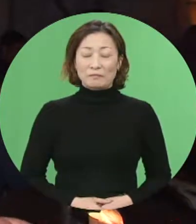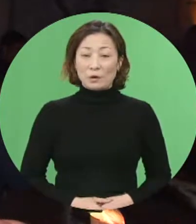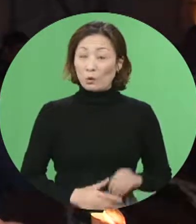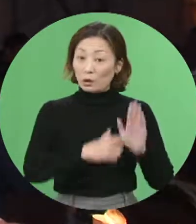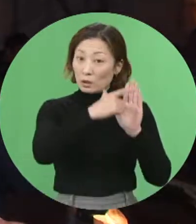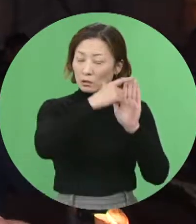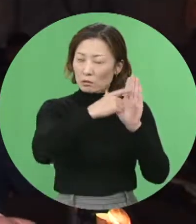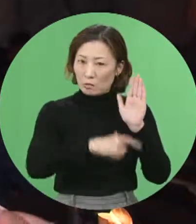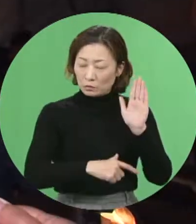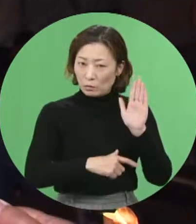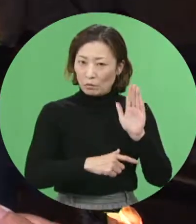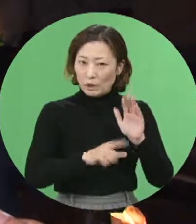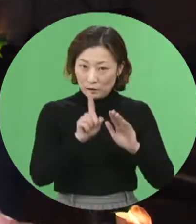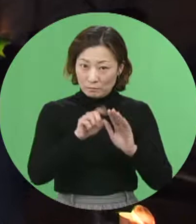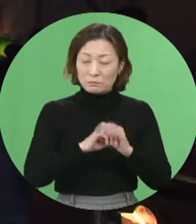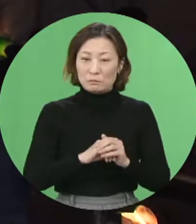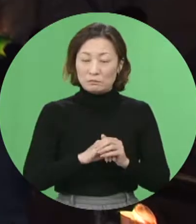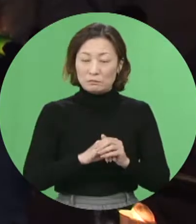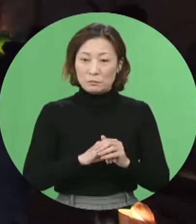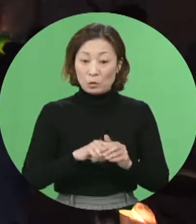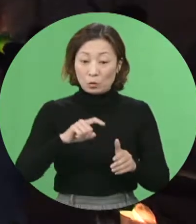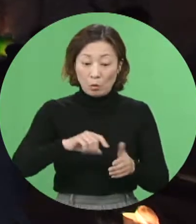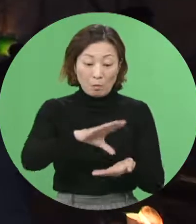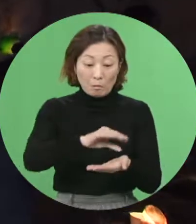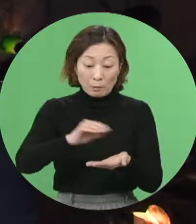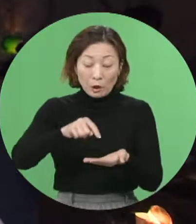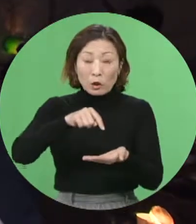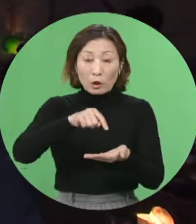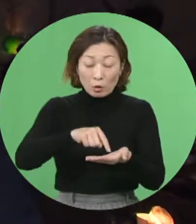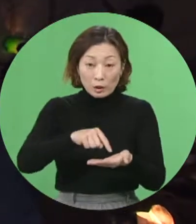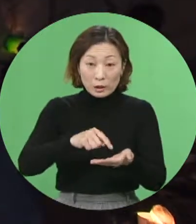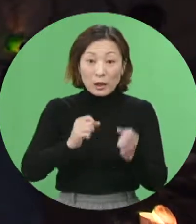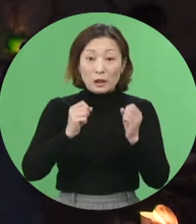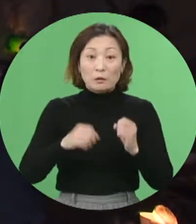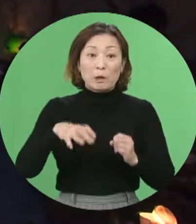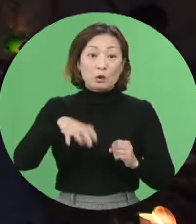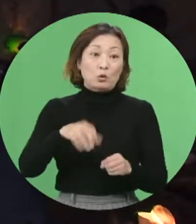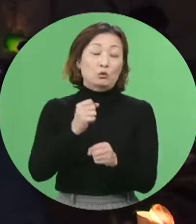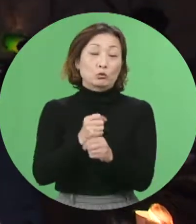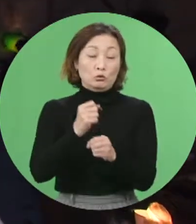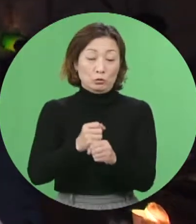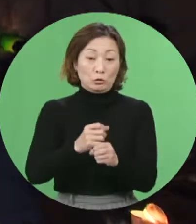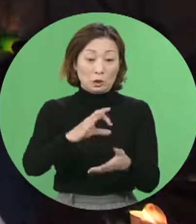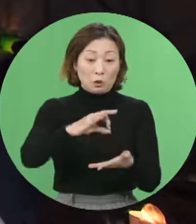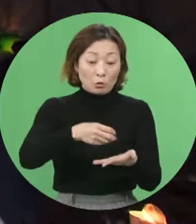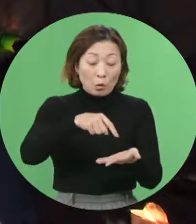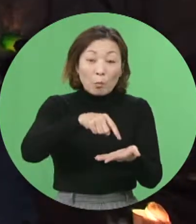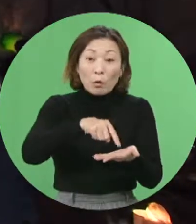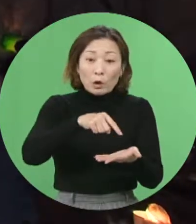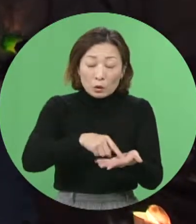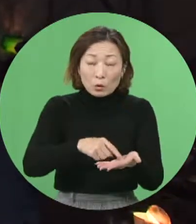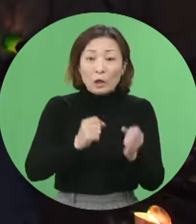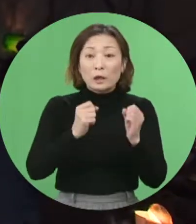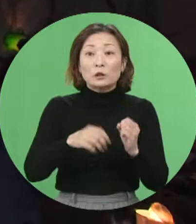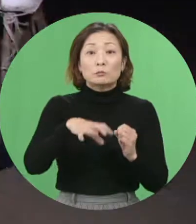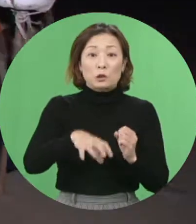コンセプトが、まあ、その漂流物で居場所を作る、あるいは漂流物の居場所を作るっていう